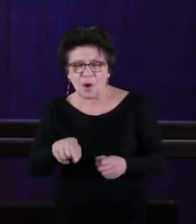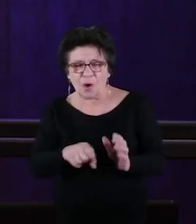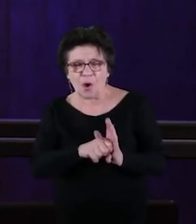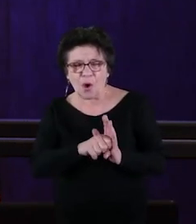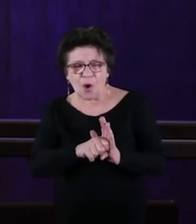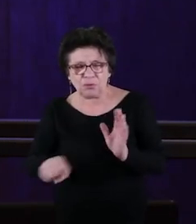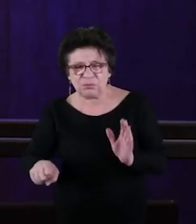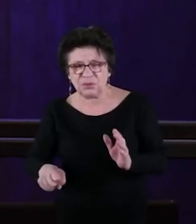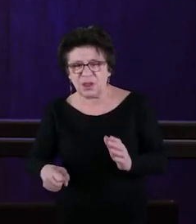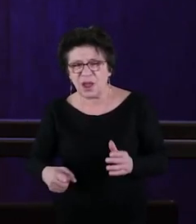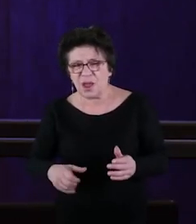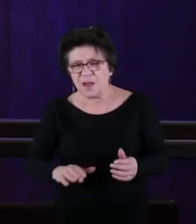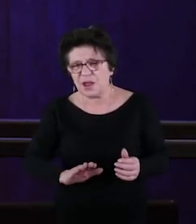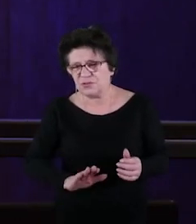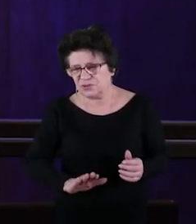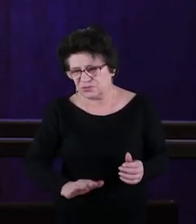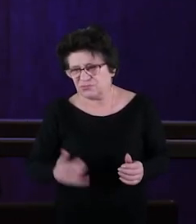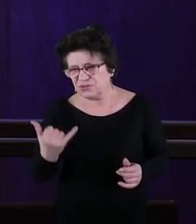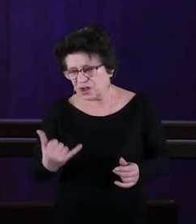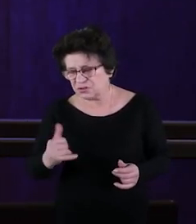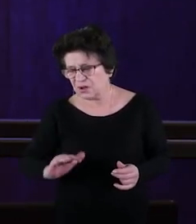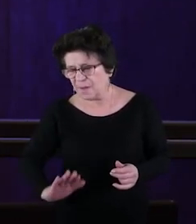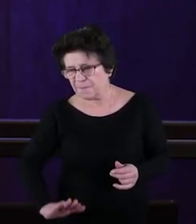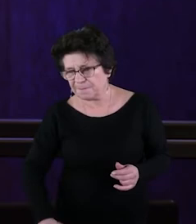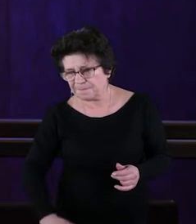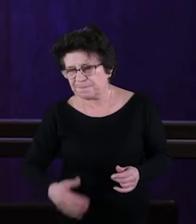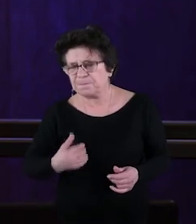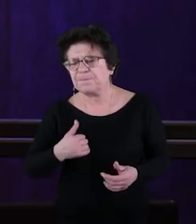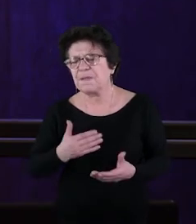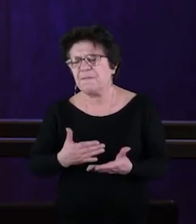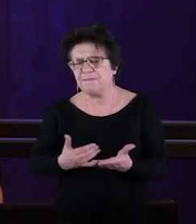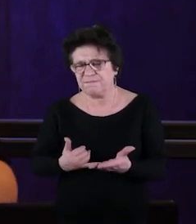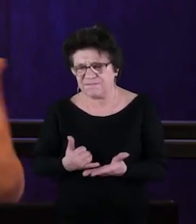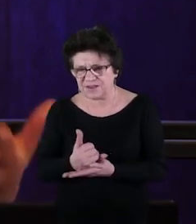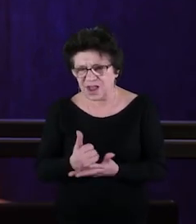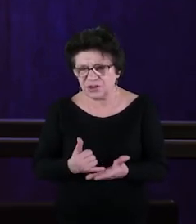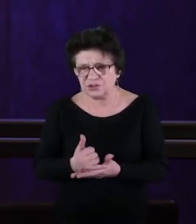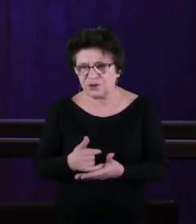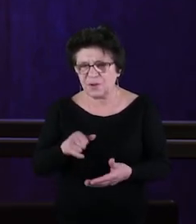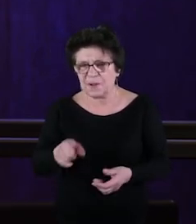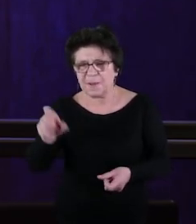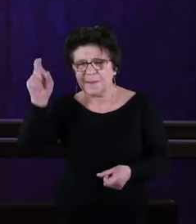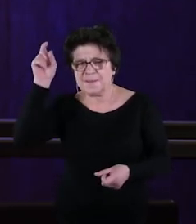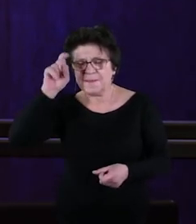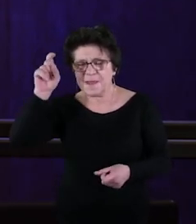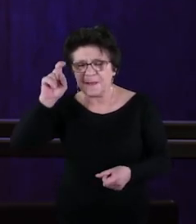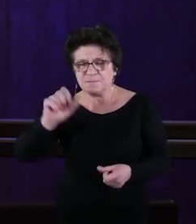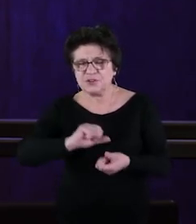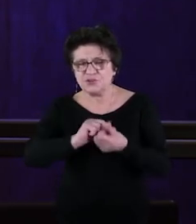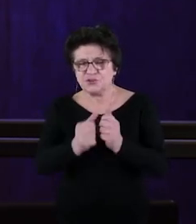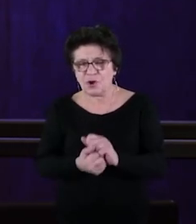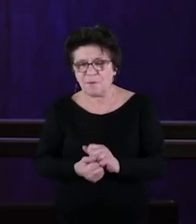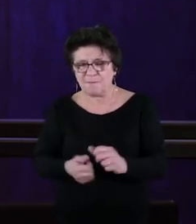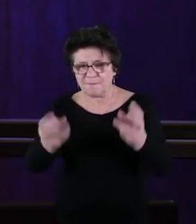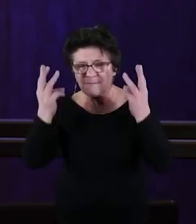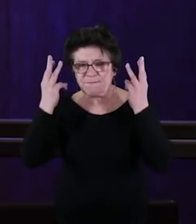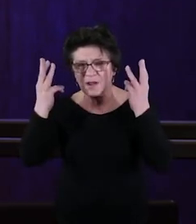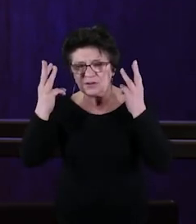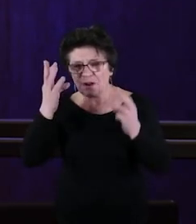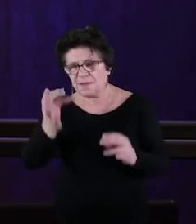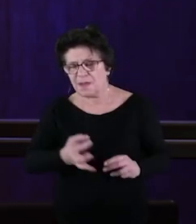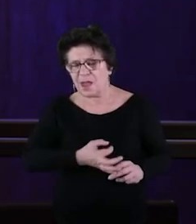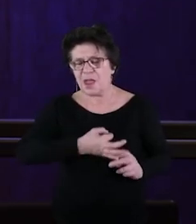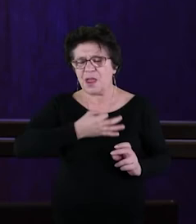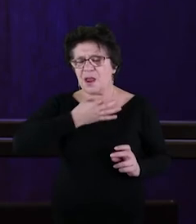w nie bardzo silnie wierzył więc jak tylko dostał władzę Zaczął ją wykorzystywać do